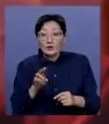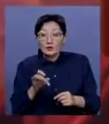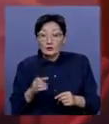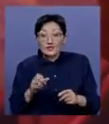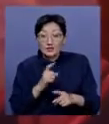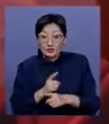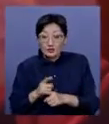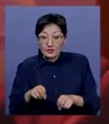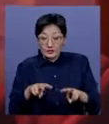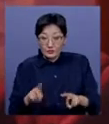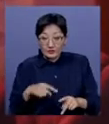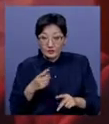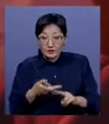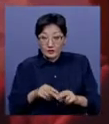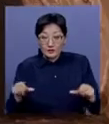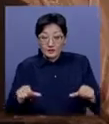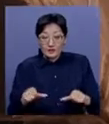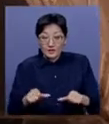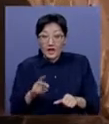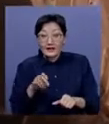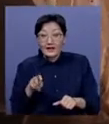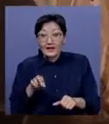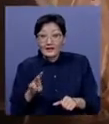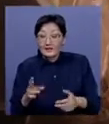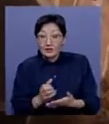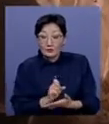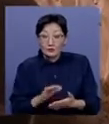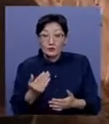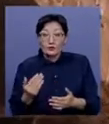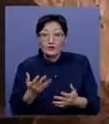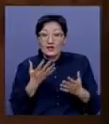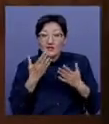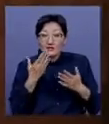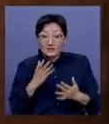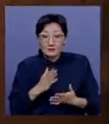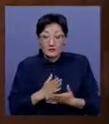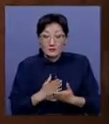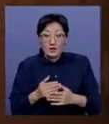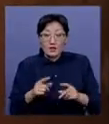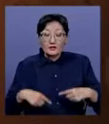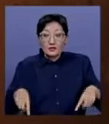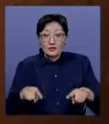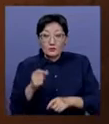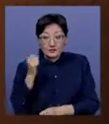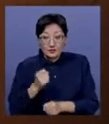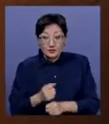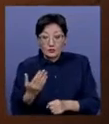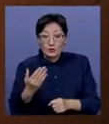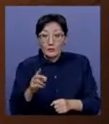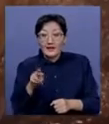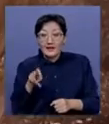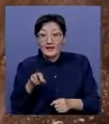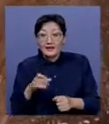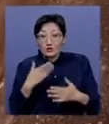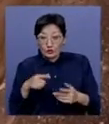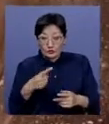тексеруші мамандардың айтуынша, мына дәмханадан кальян табылмағанмен оның иісі мүңкіп тұрды. Алайда мекеме қызметкерлері оны жоққа